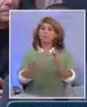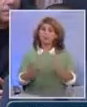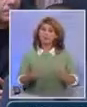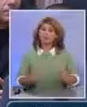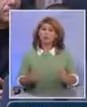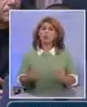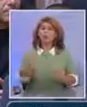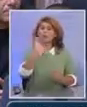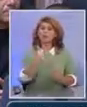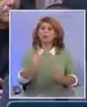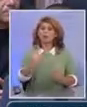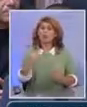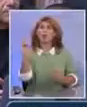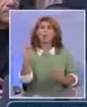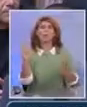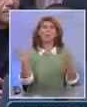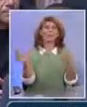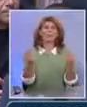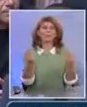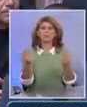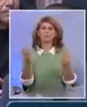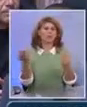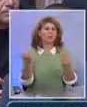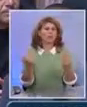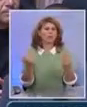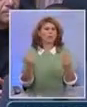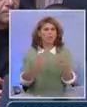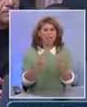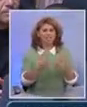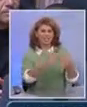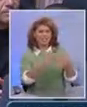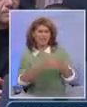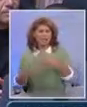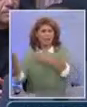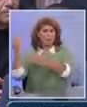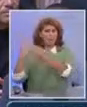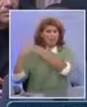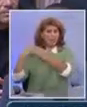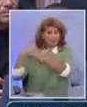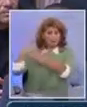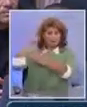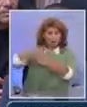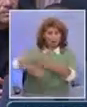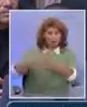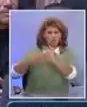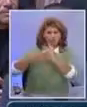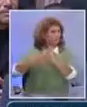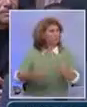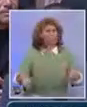του ευρωπαϊκού ρομαντισμού και δεν υπήρχε εθνική συνέχεια. Σε όλους αυτούς